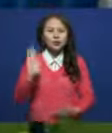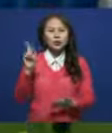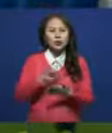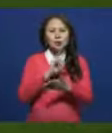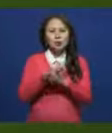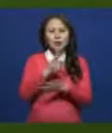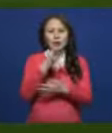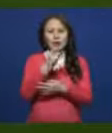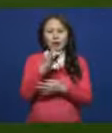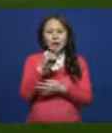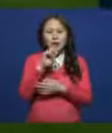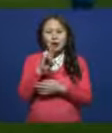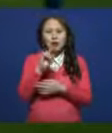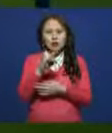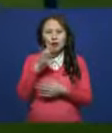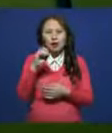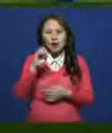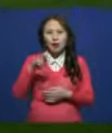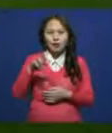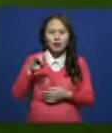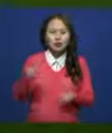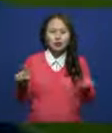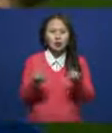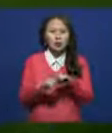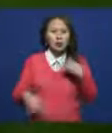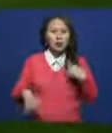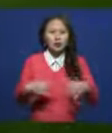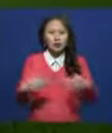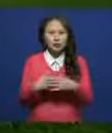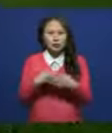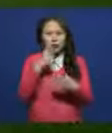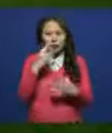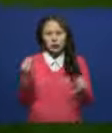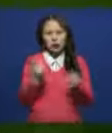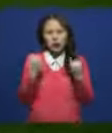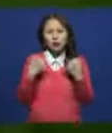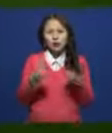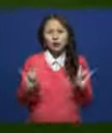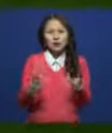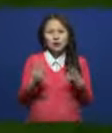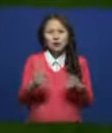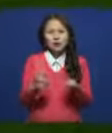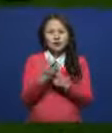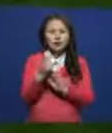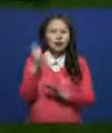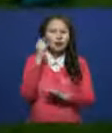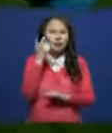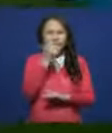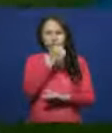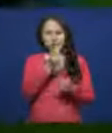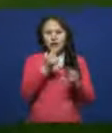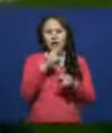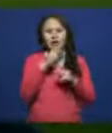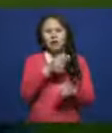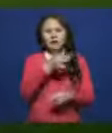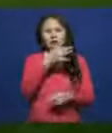Мейрамбек Қалмырза есімді қазақ жігітін Реал Мадрид, Барселона сынды командалар сапынан көріп жатсаңыз таңғалмаңыз. 12 жасында испан футбол мамандарының назарына